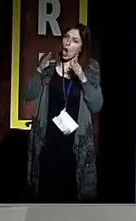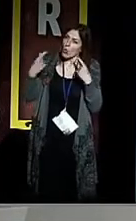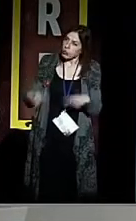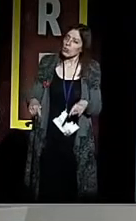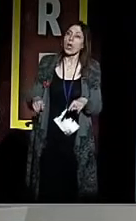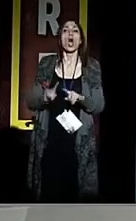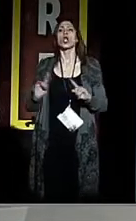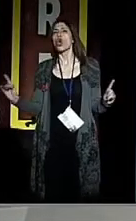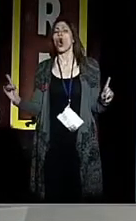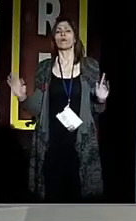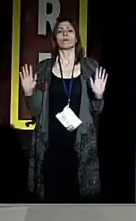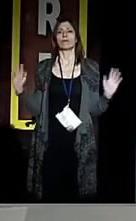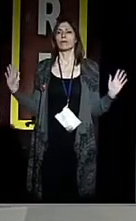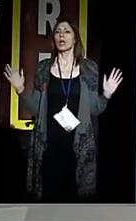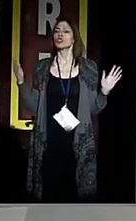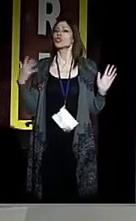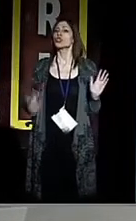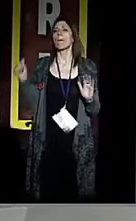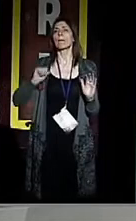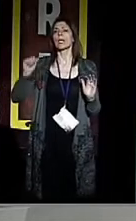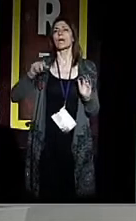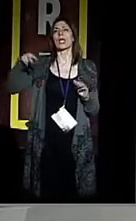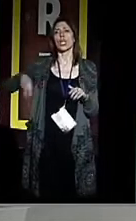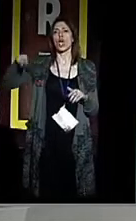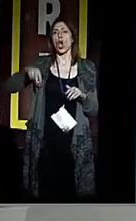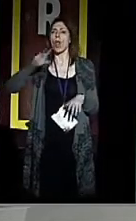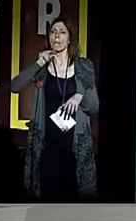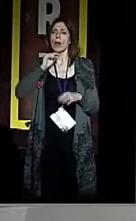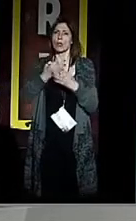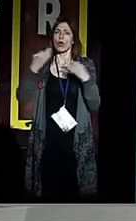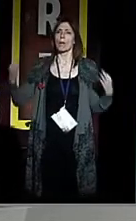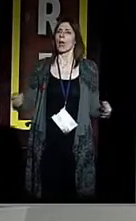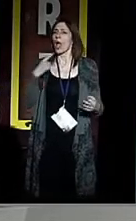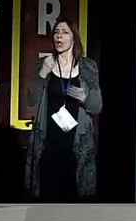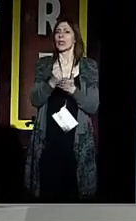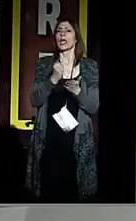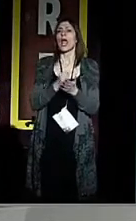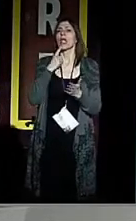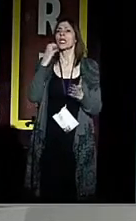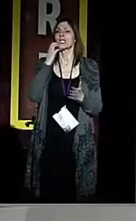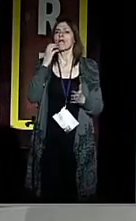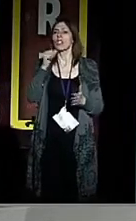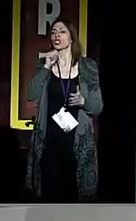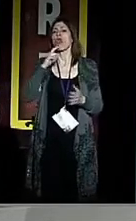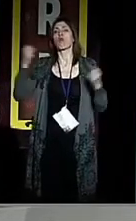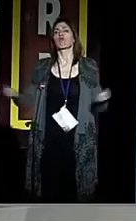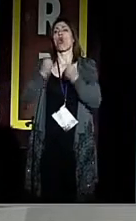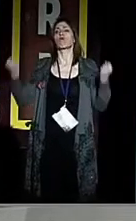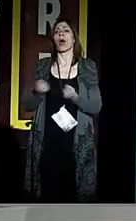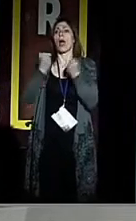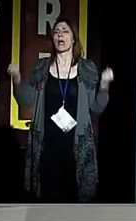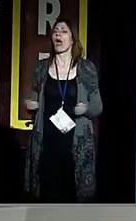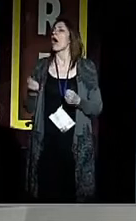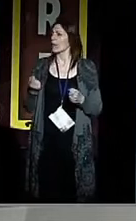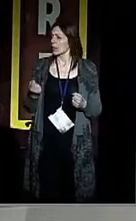ha parlato bene Nicola quando ha detto che i decreti di Salvini sono solo decreti propaganda e quale pensiamo noi debba essere